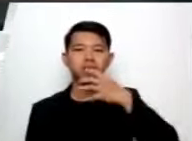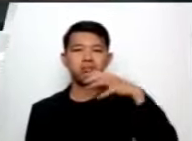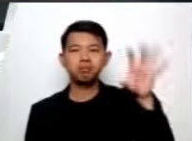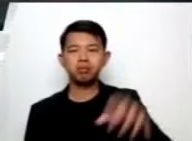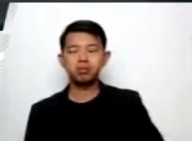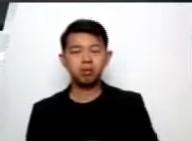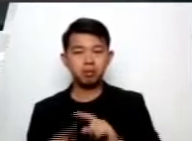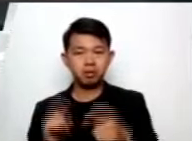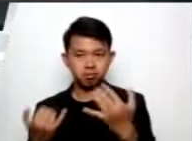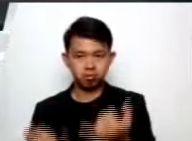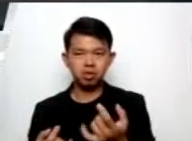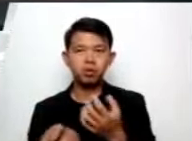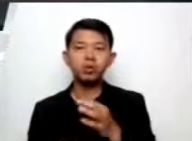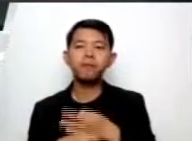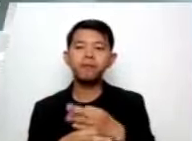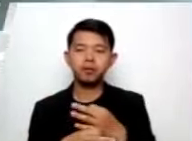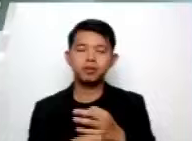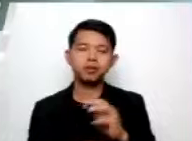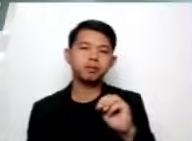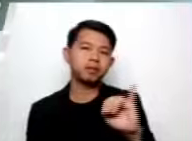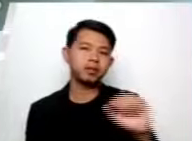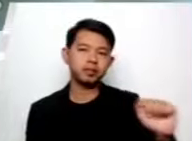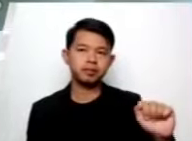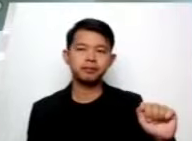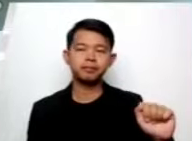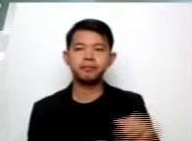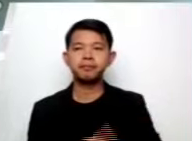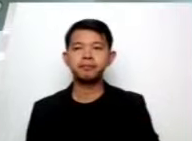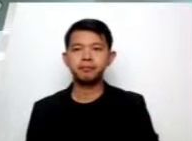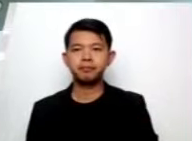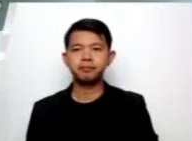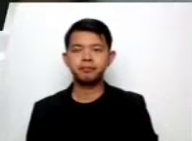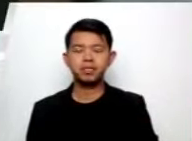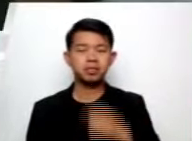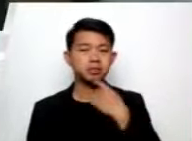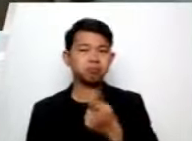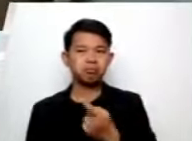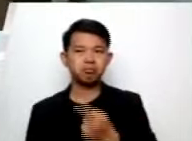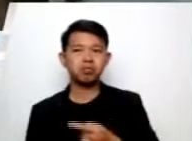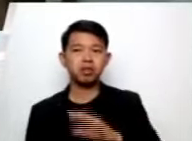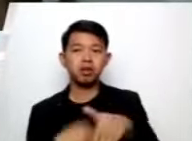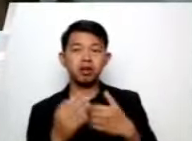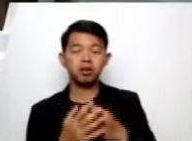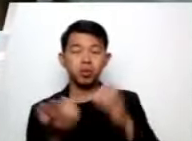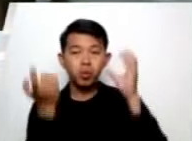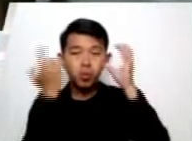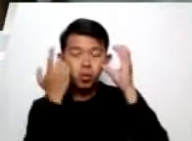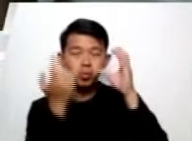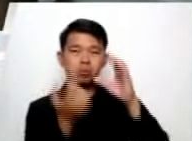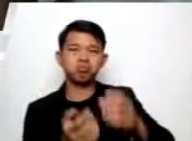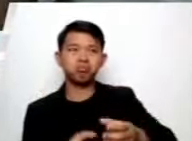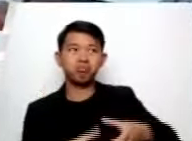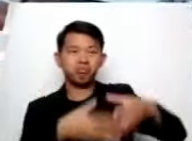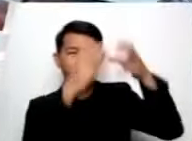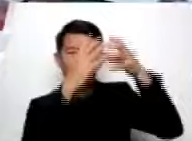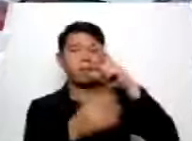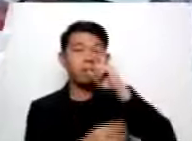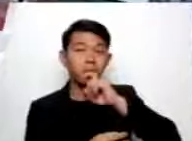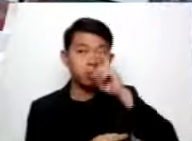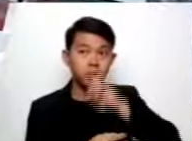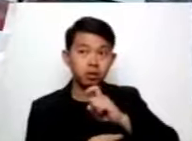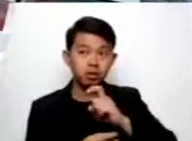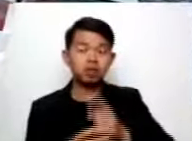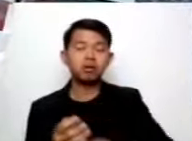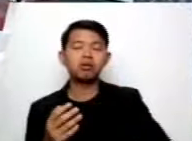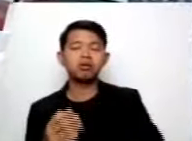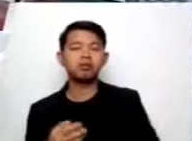Authority o MIA. Aminado ang MIA na luma na ang mga cooling tower. Ang mga bagong install na cooling tower ay sa Mayo